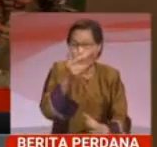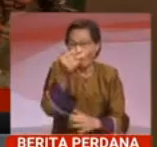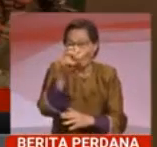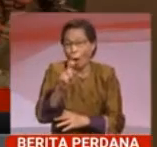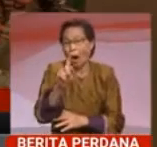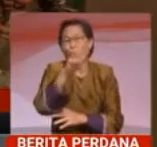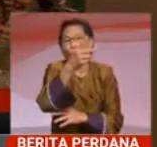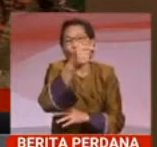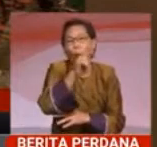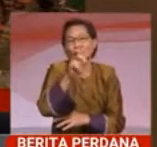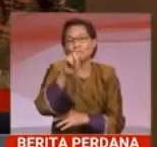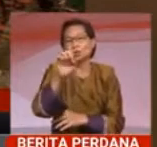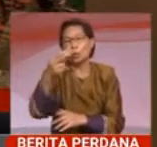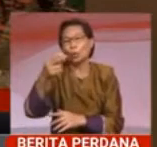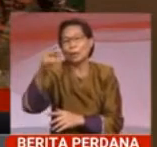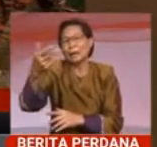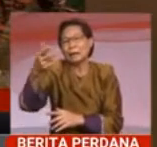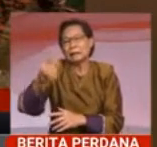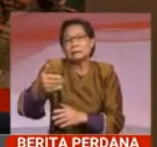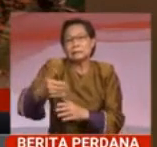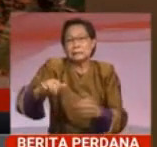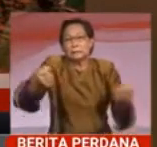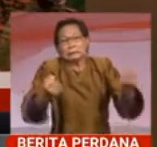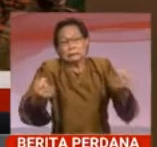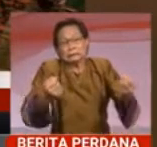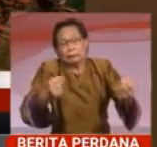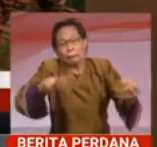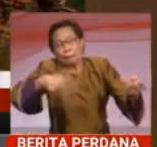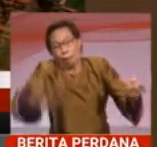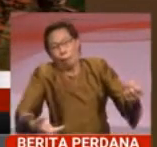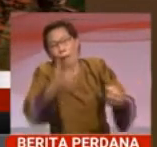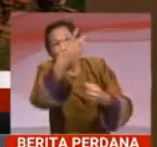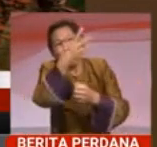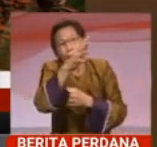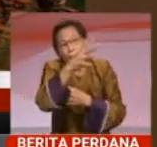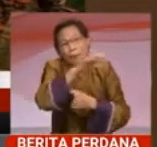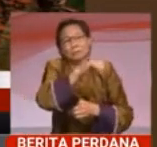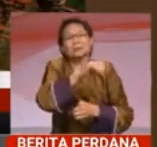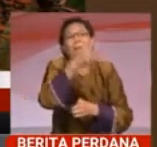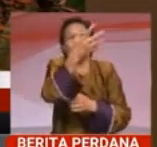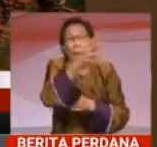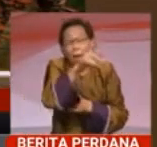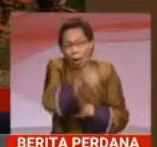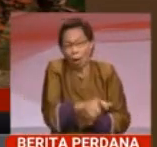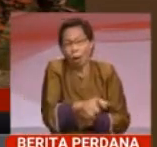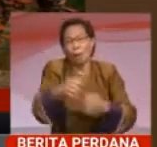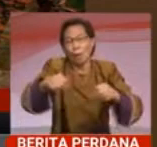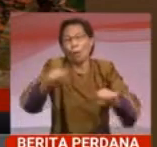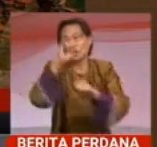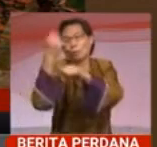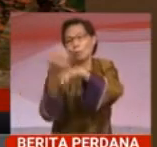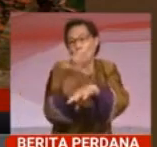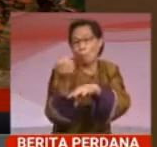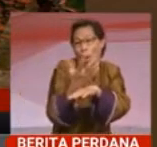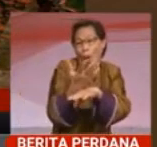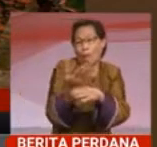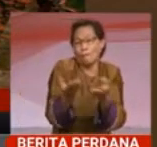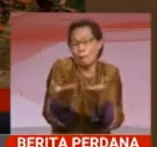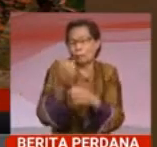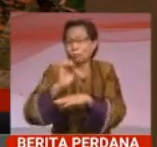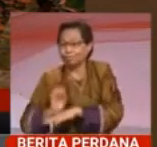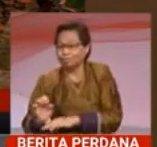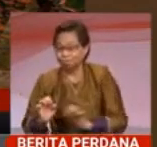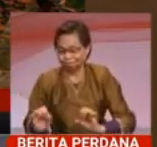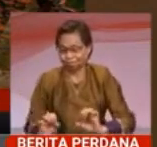Toying hilang kawalan sebelum terbabas 14 anggota tiga unit motosikal cepat gerak sebuah ambulans unit bantuan primatan